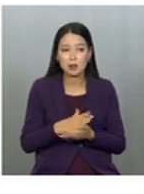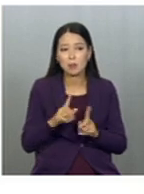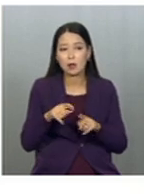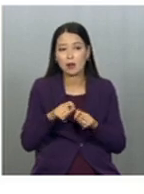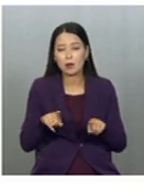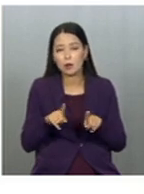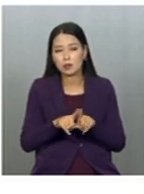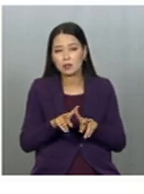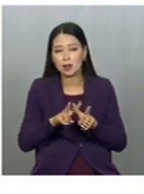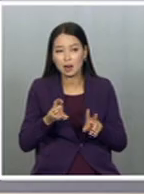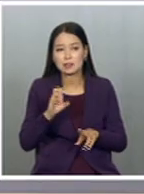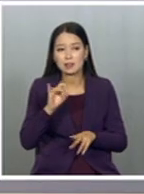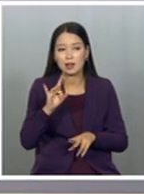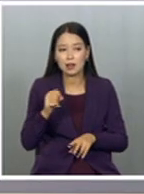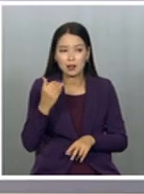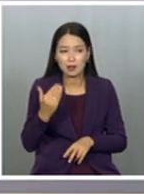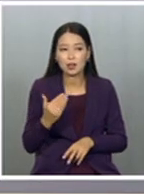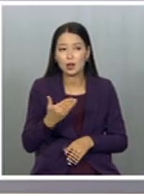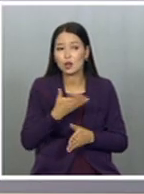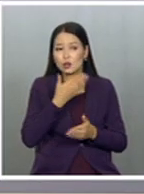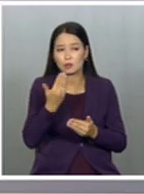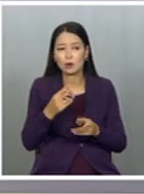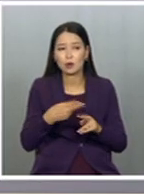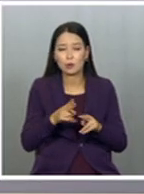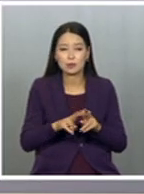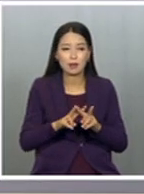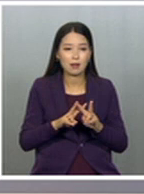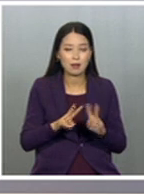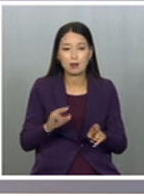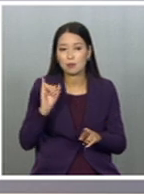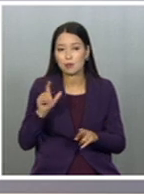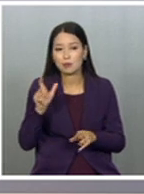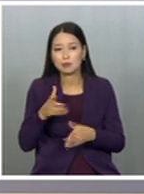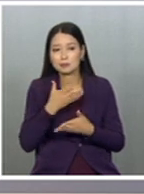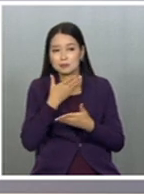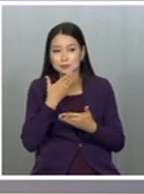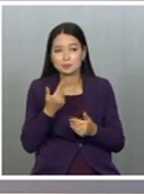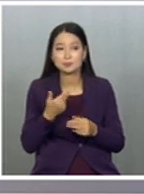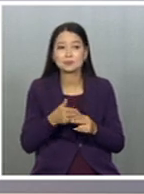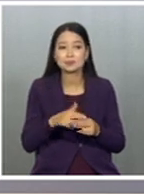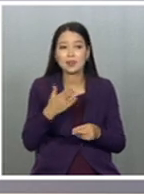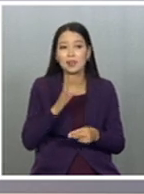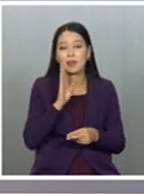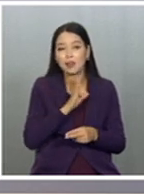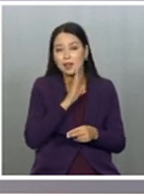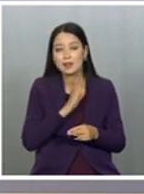күнде мұнан жаман», дейді. Мінекей оқушылар, бұл сол замандағы әйел